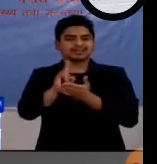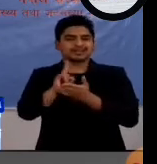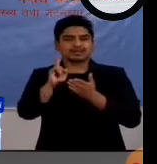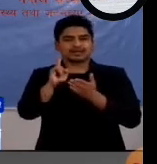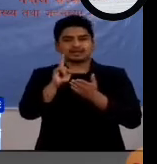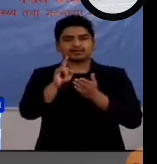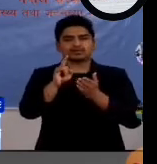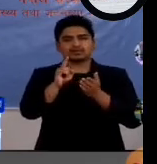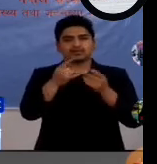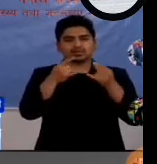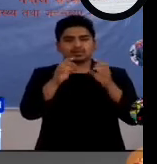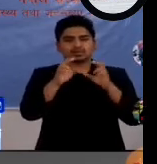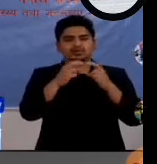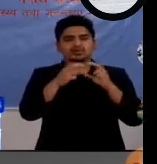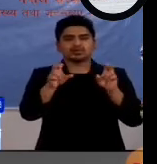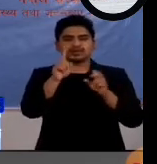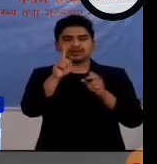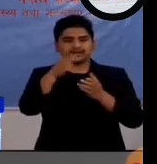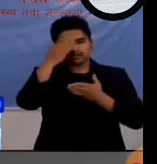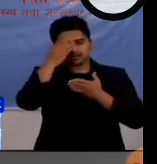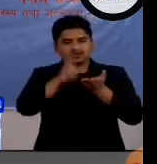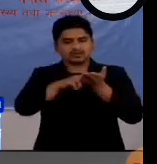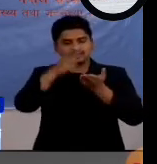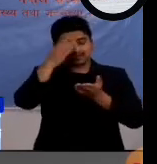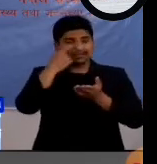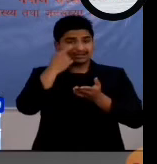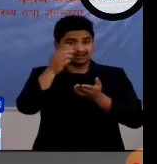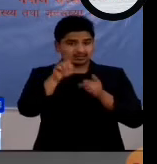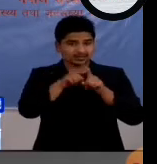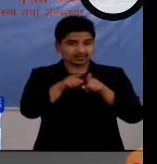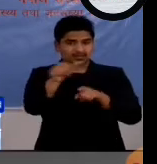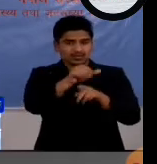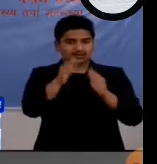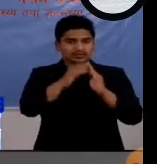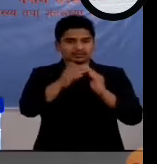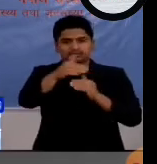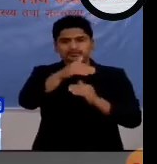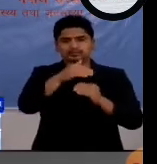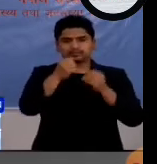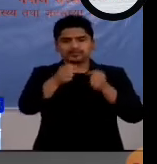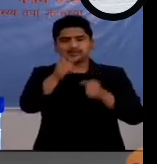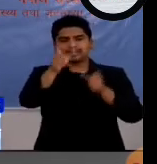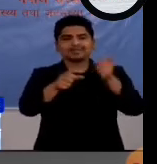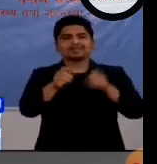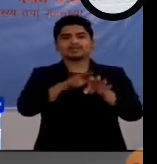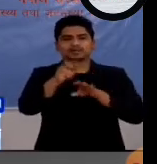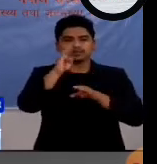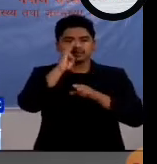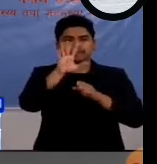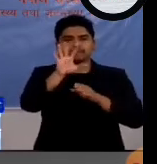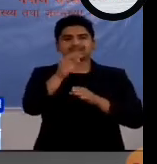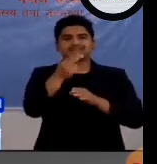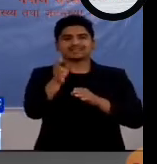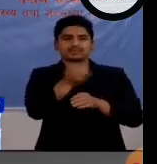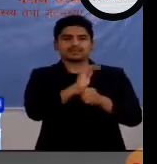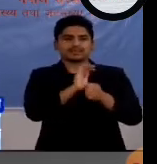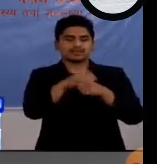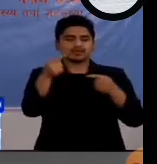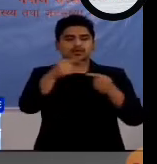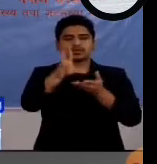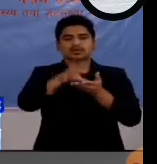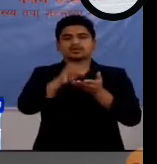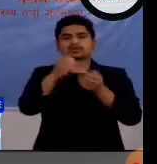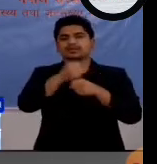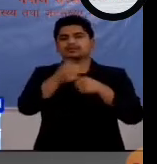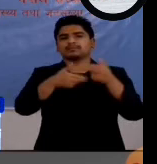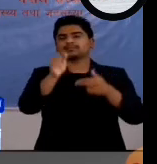झापाको दमकमा एकजना संक्रमित भेटिएसँगै अस्ति हामी उहाँको वरिपरि रहेका व्यक्तिहरूमा 50 जना भन्दा बढीको